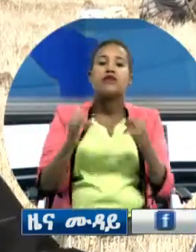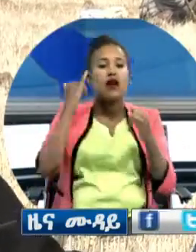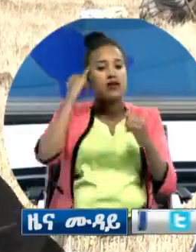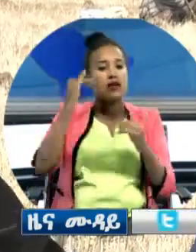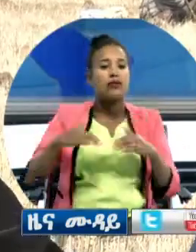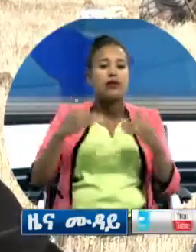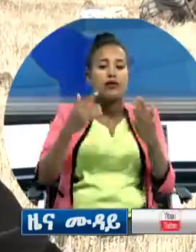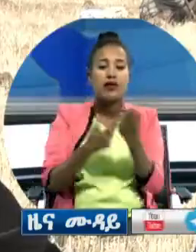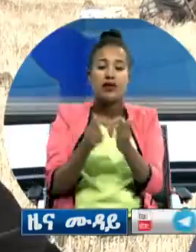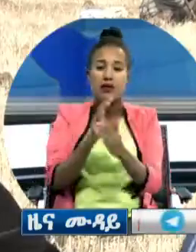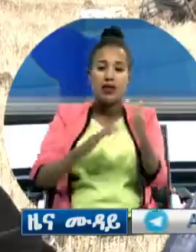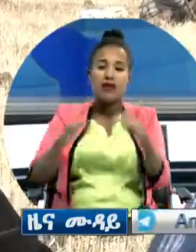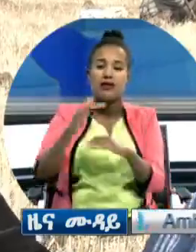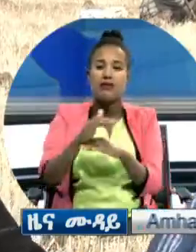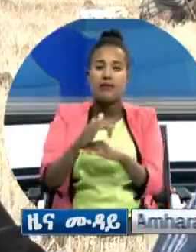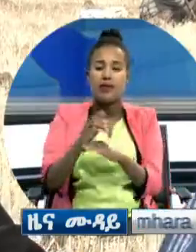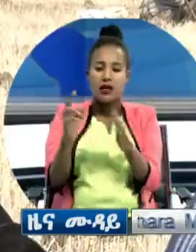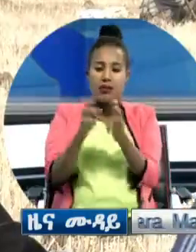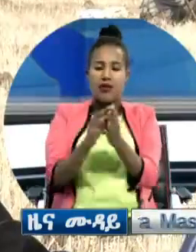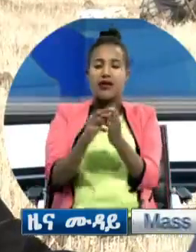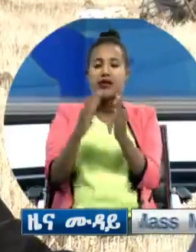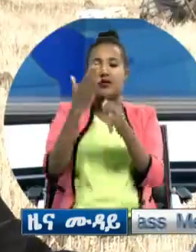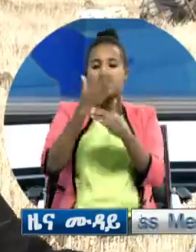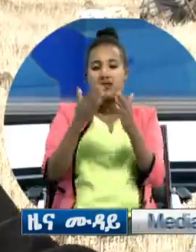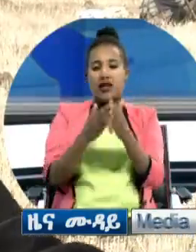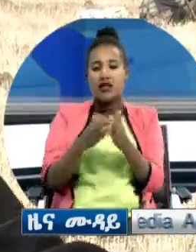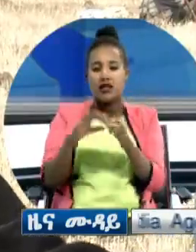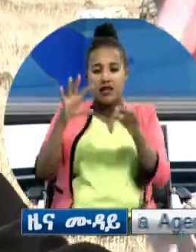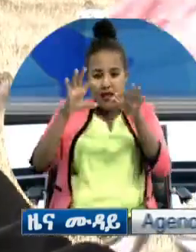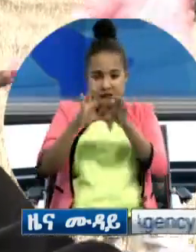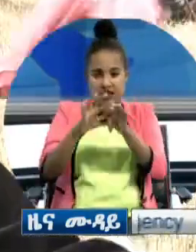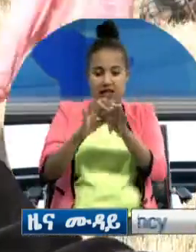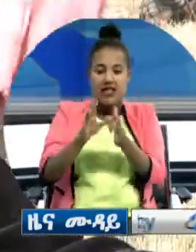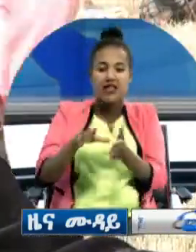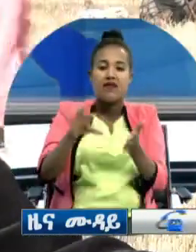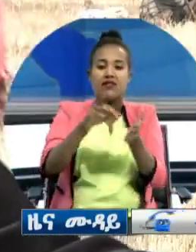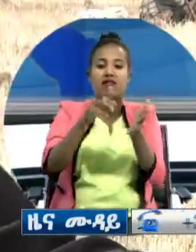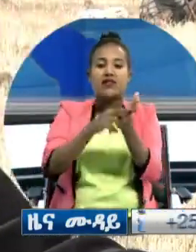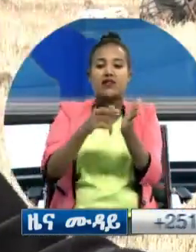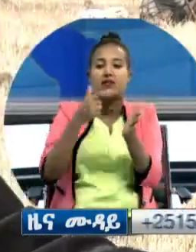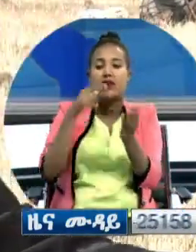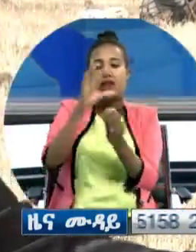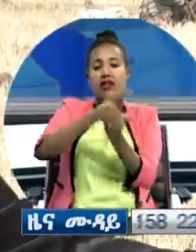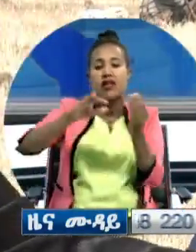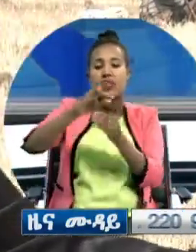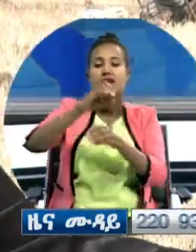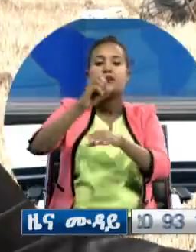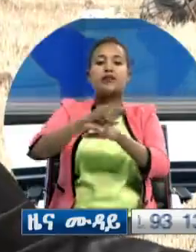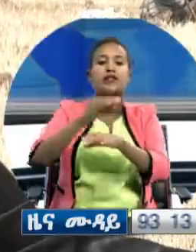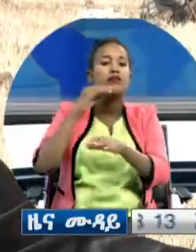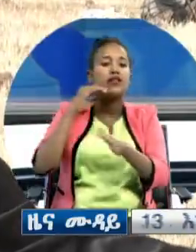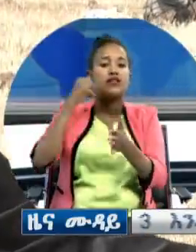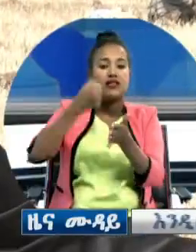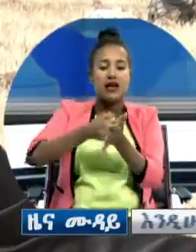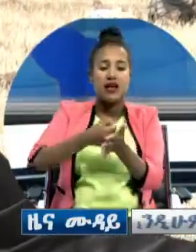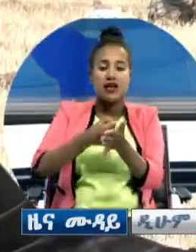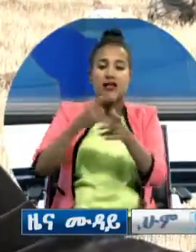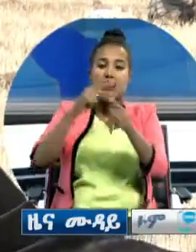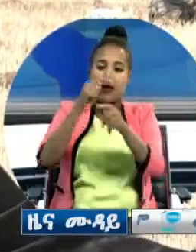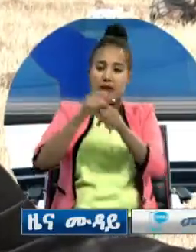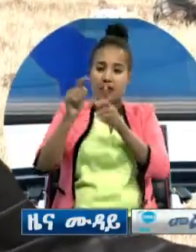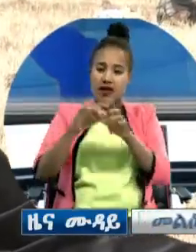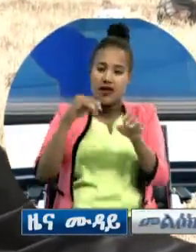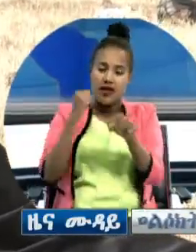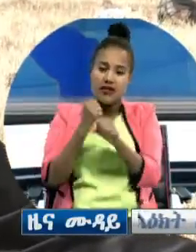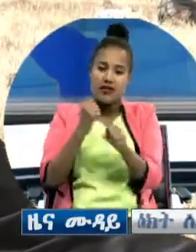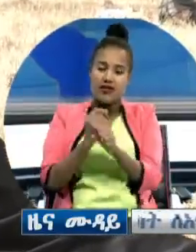ይህን ደግሞ የበለጠ በህግም ደረጃ ለማሳሰር የተፋሰስ ህግ ምንለው በክልል ምክር ቤት እየጸደቀ ይወጣል። ያን ደግሞ ተግባራዊ ለማድረግ ስራ እየተሰራ